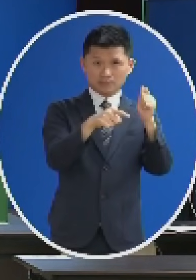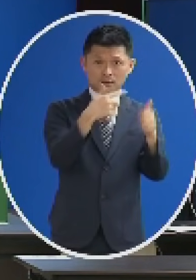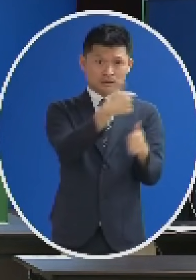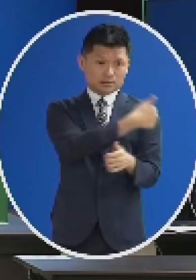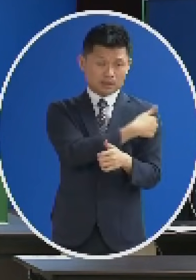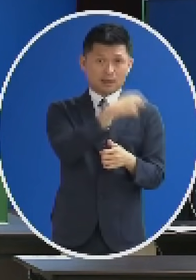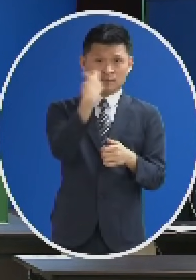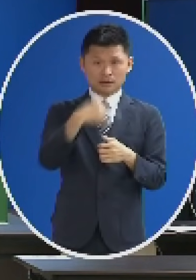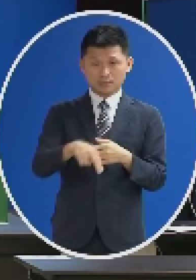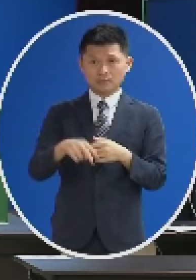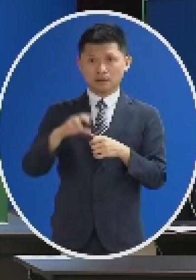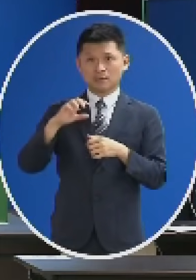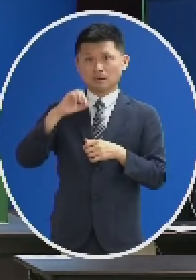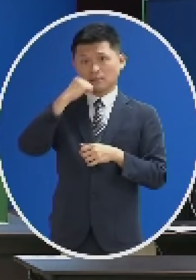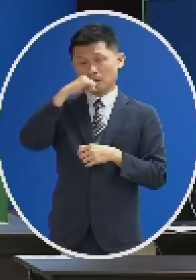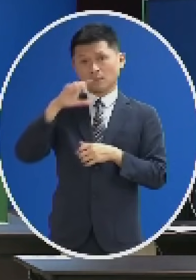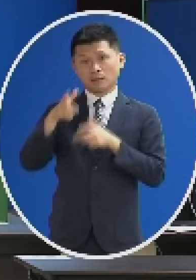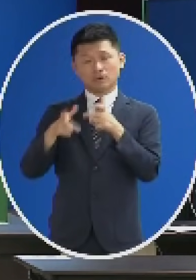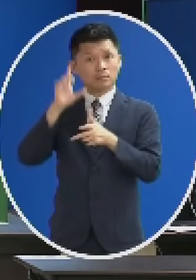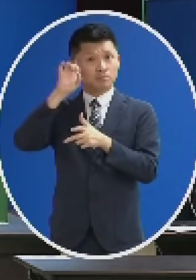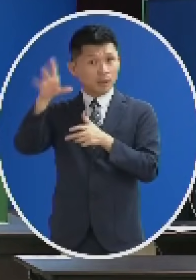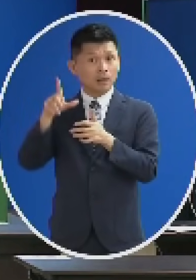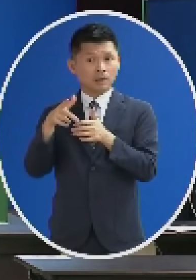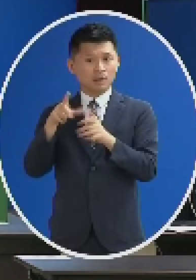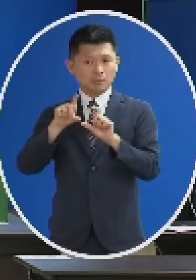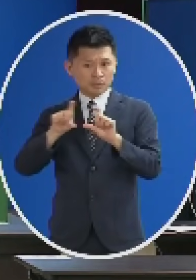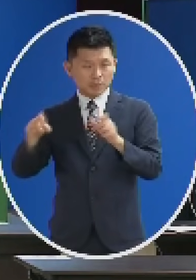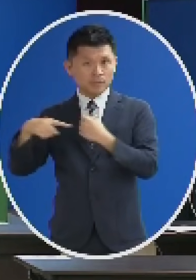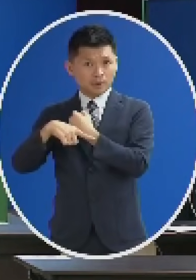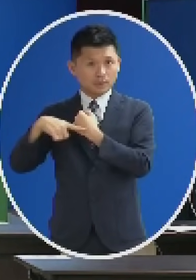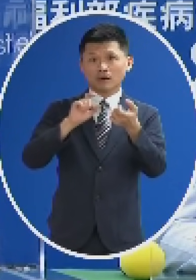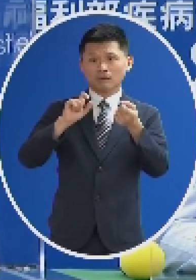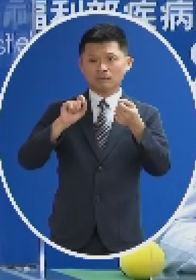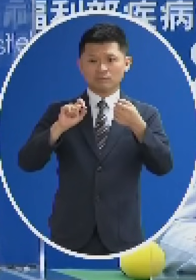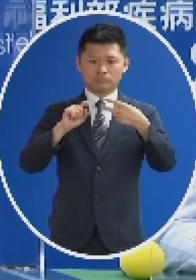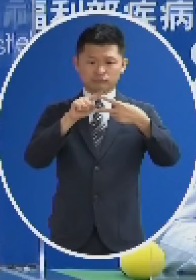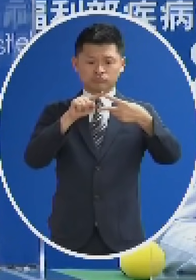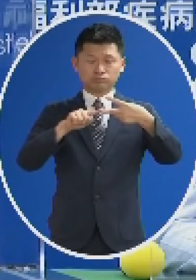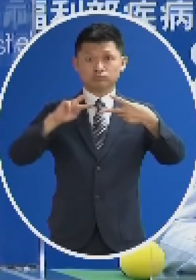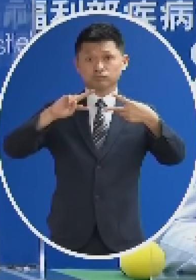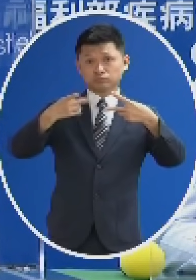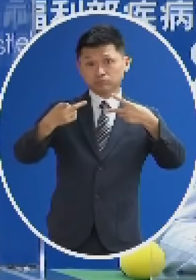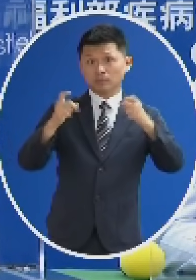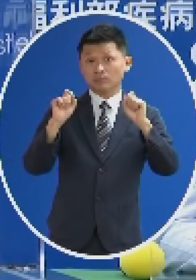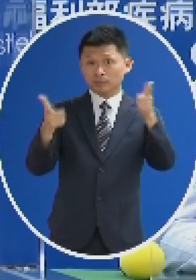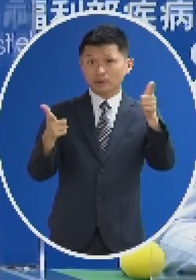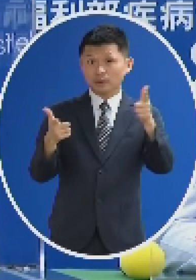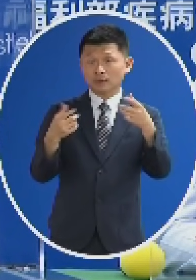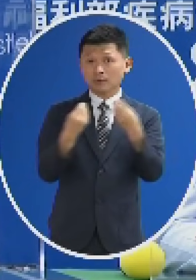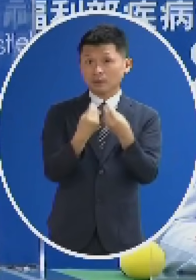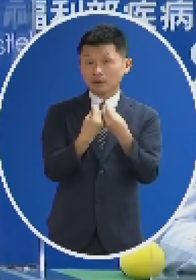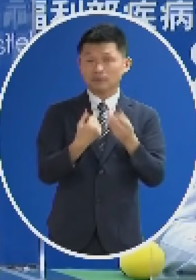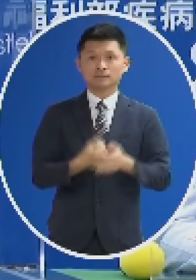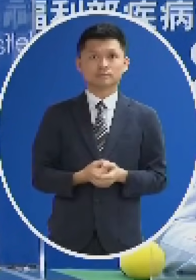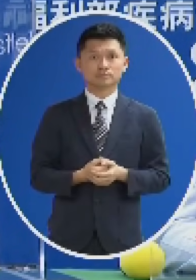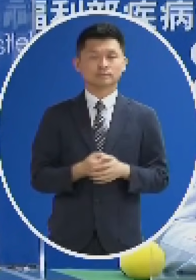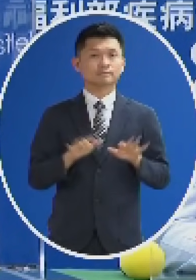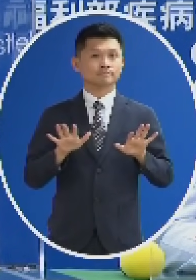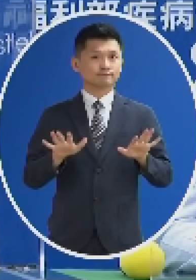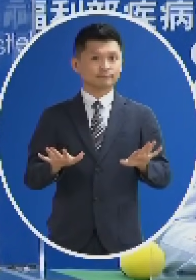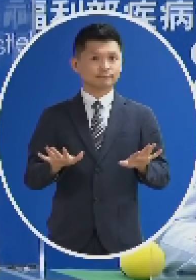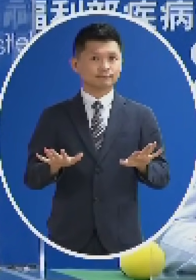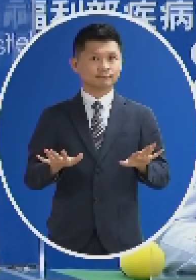的这个研究，可能也是一个方式。那我们怎么看这个部分？谢谢。 混打目前哈，在哈我们